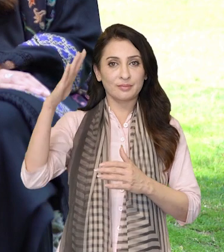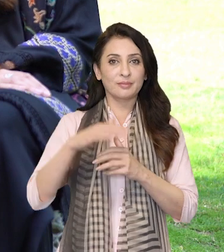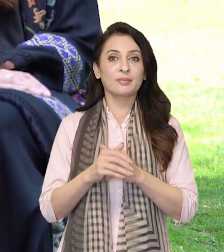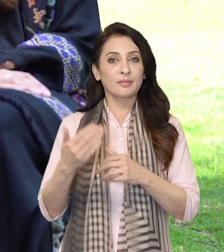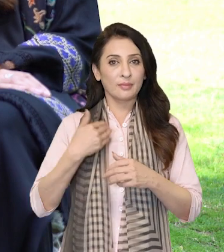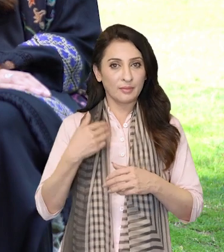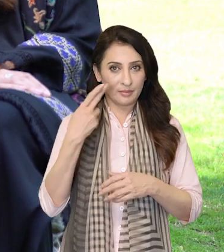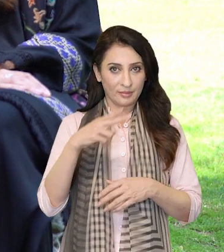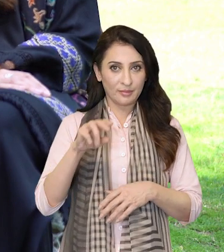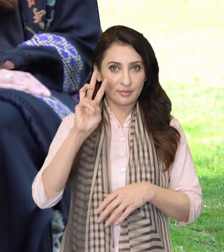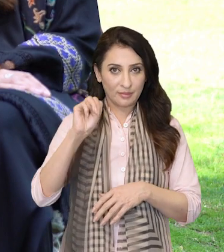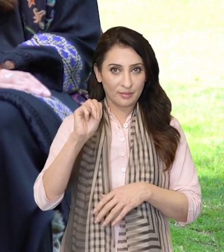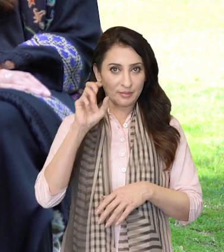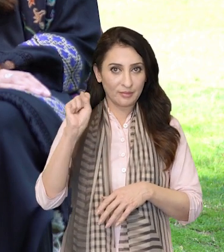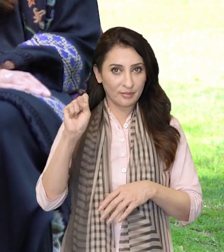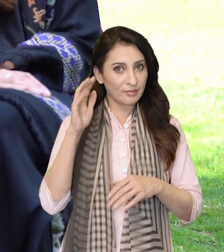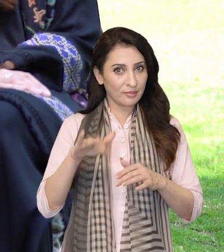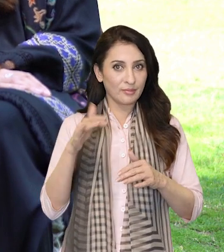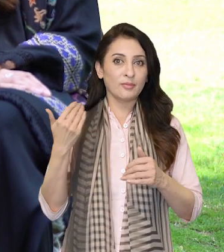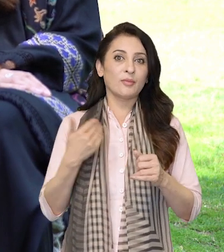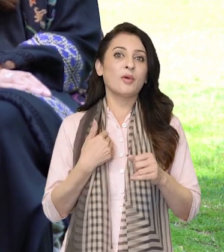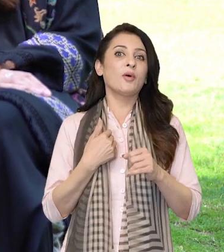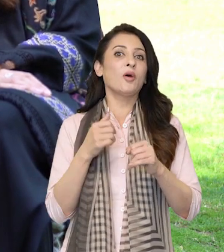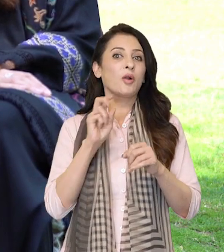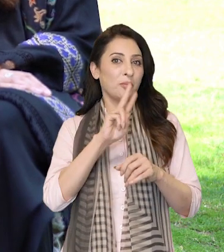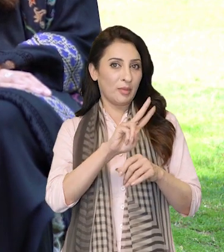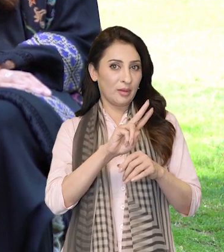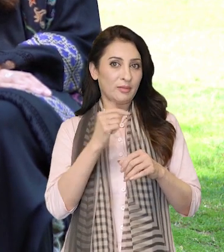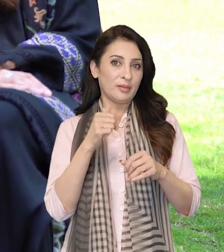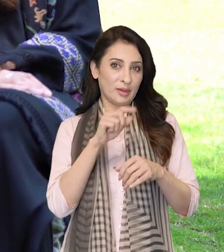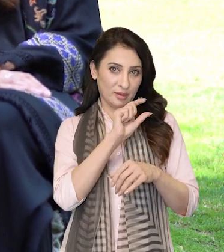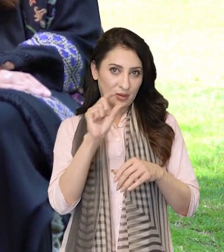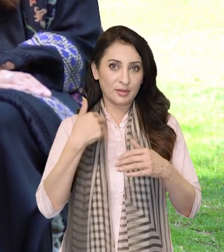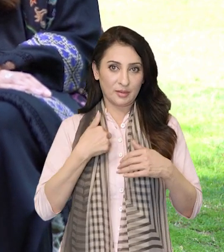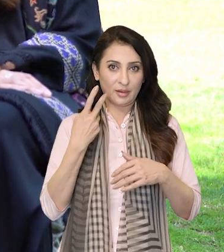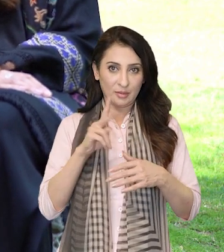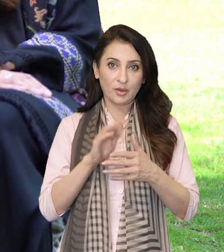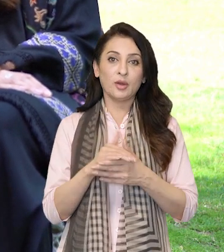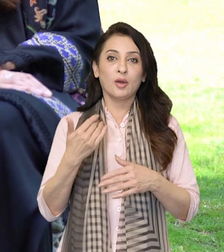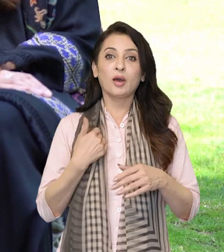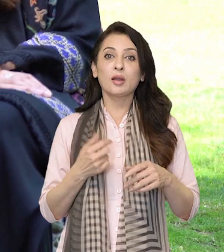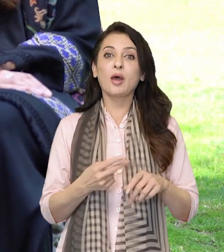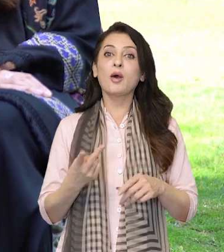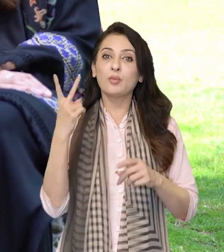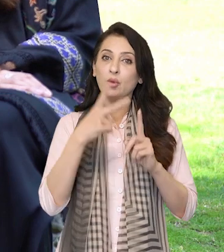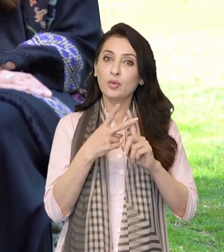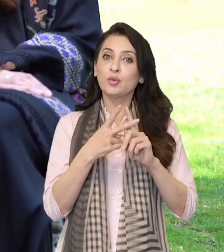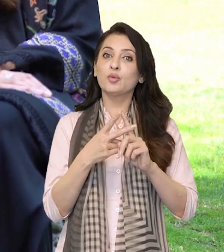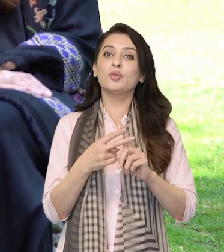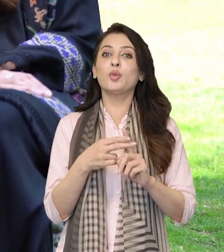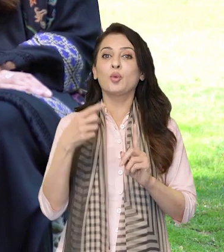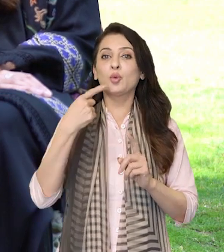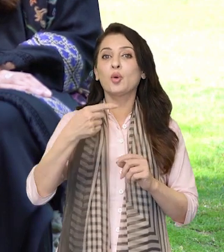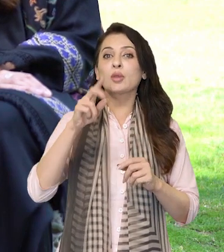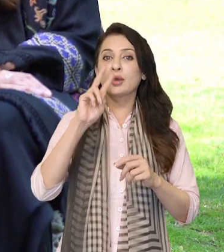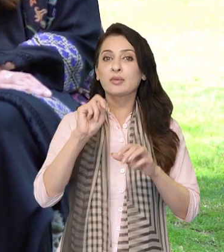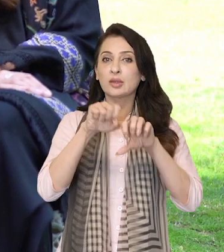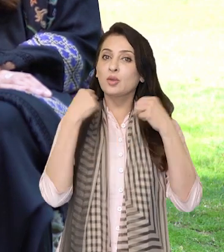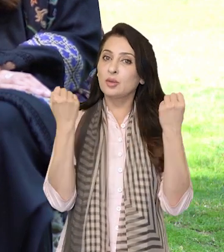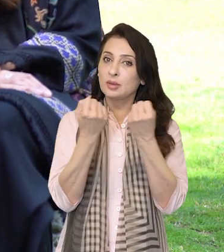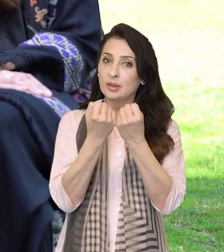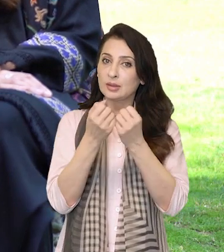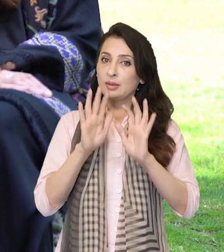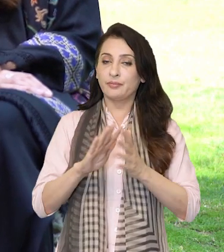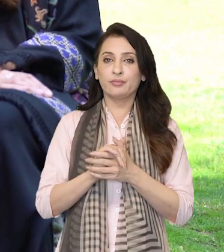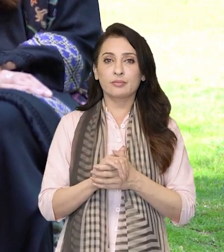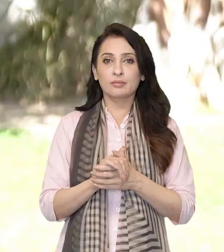हेलो, अस्सलाम वालेकुम। मेरा नाम मोमिना शाहरुख है और मैं वर्दा खान ईमान हूँ और हम दोनों गिविंग नेस्ट के फाउंडर्स हैं।